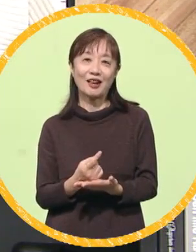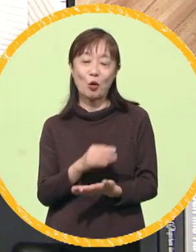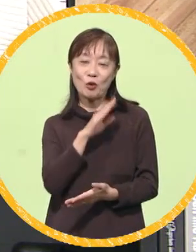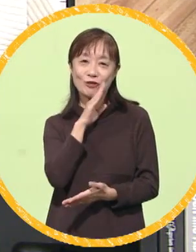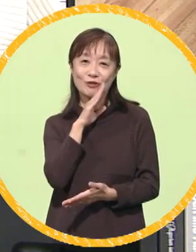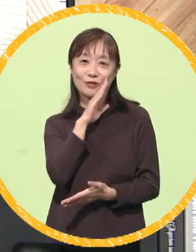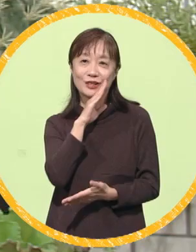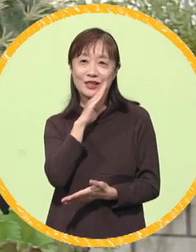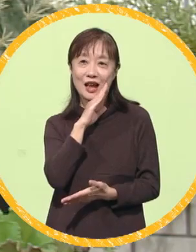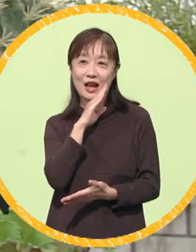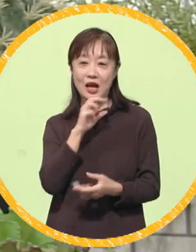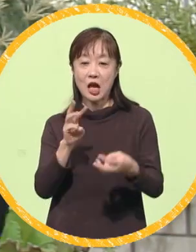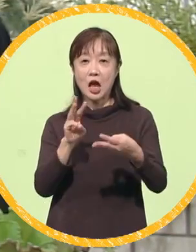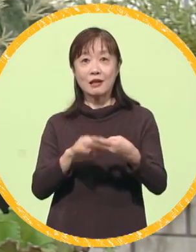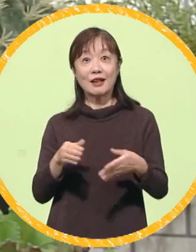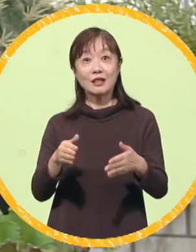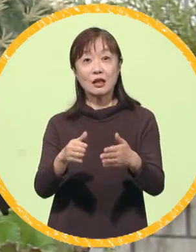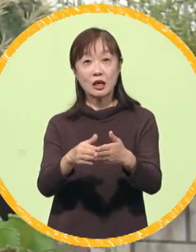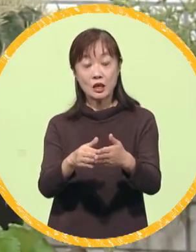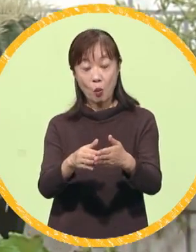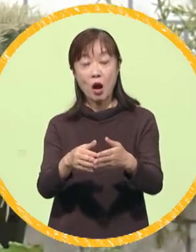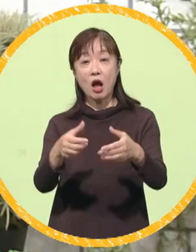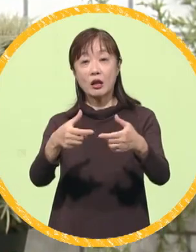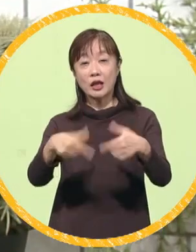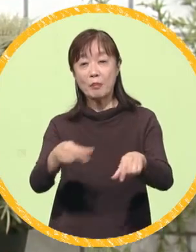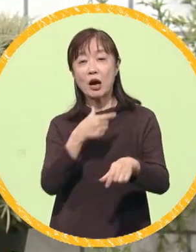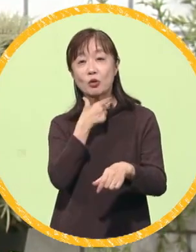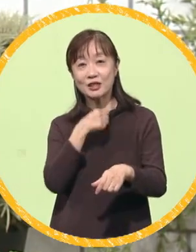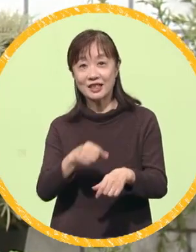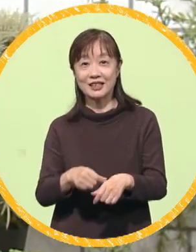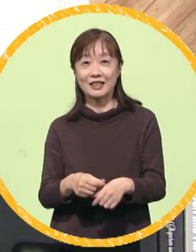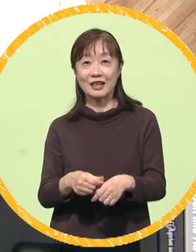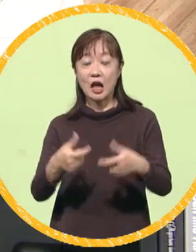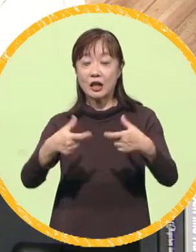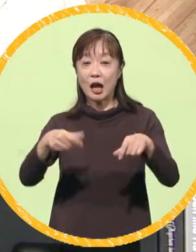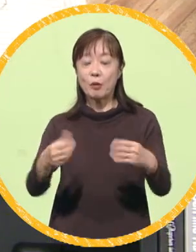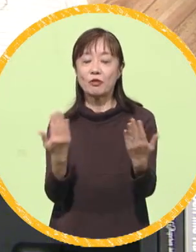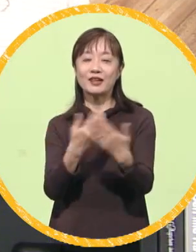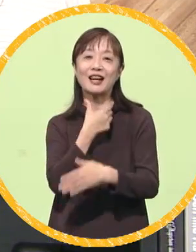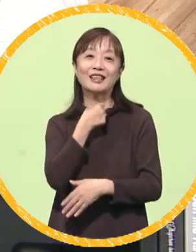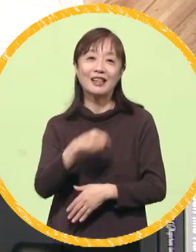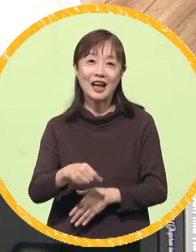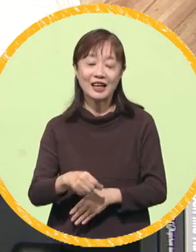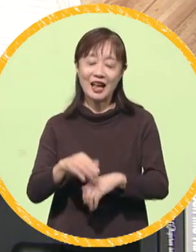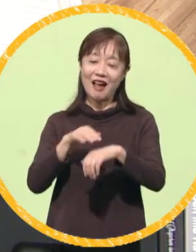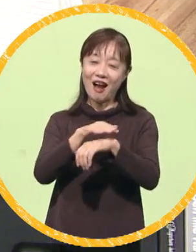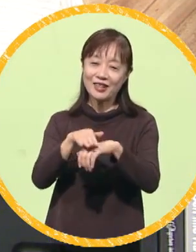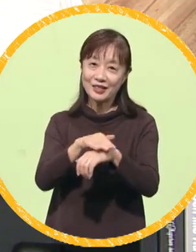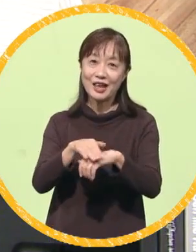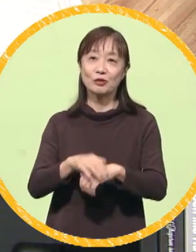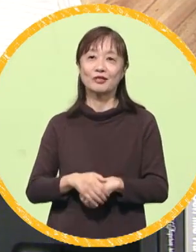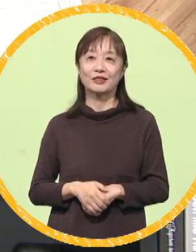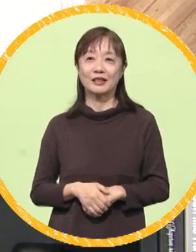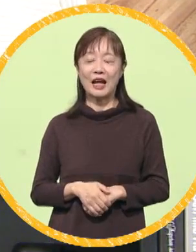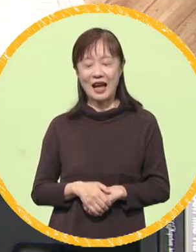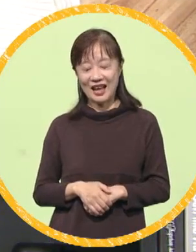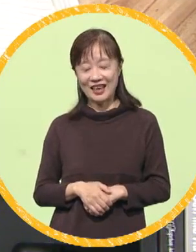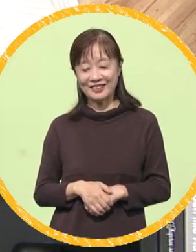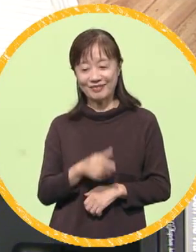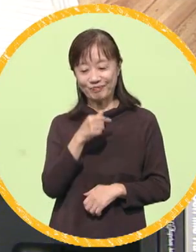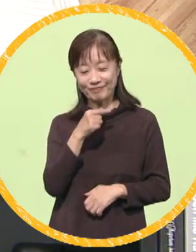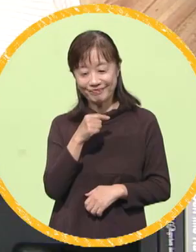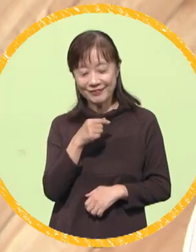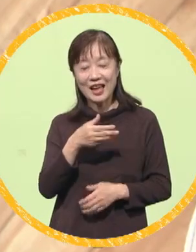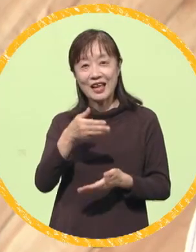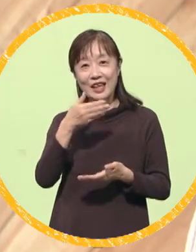卵好きですよね。 卵好きなんですね。 もう本当卵になりたいぐらい卵好き。 愛してる。もうそれだけ食べたいだろうなと思って、うん、